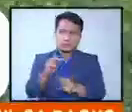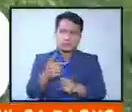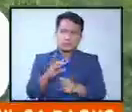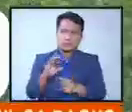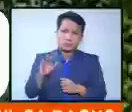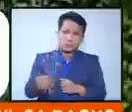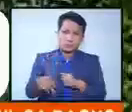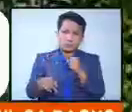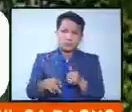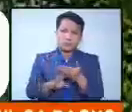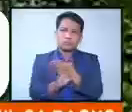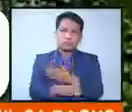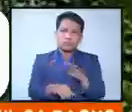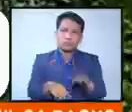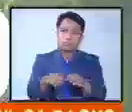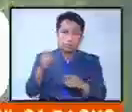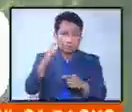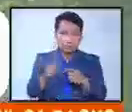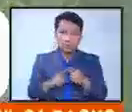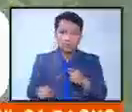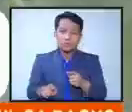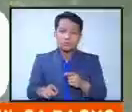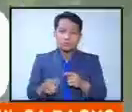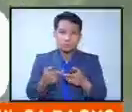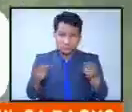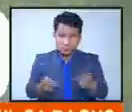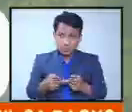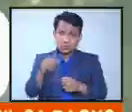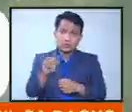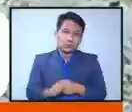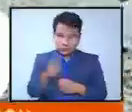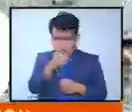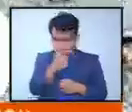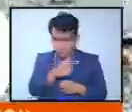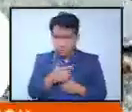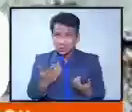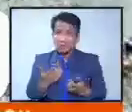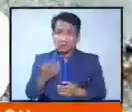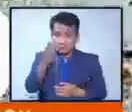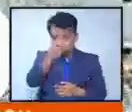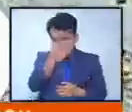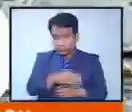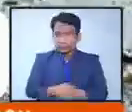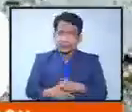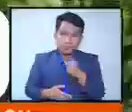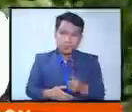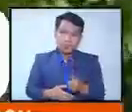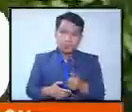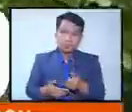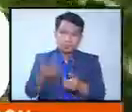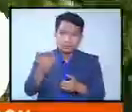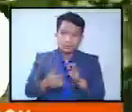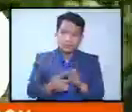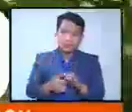ng NGCP kung kailan may babalik ang kuryente sa mga apektadong lugar sa Southern Luzon at Bicol. Hindi pa raw